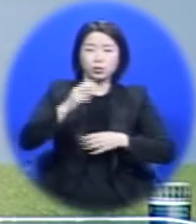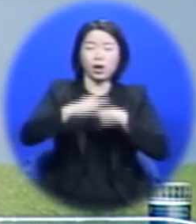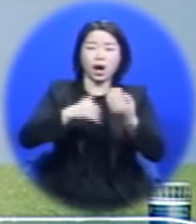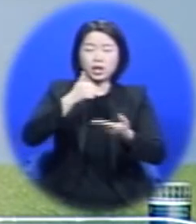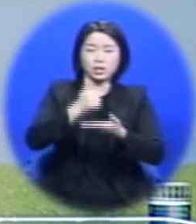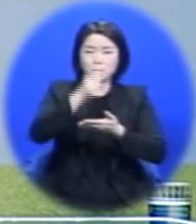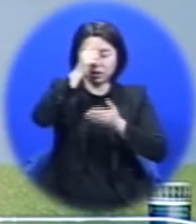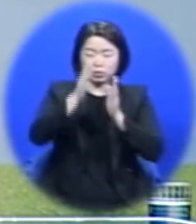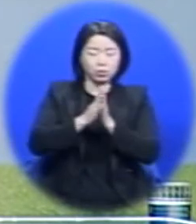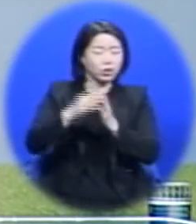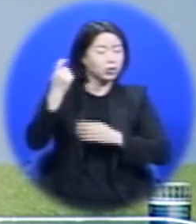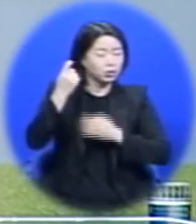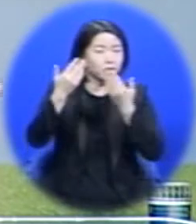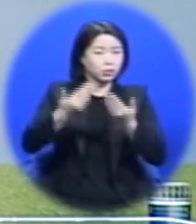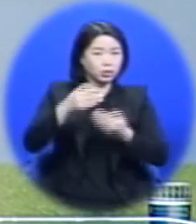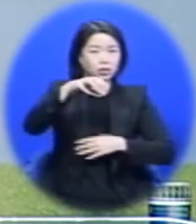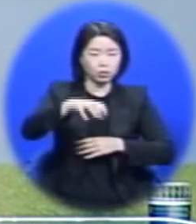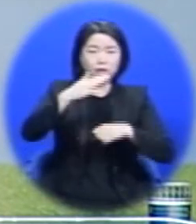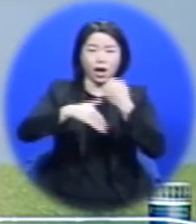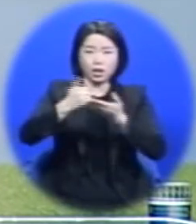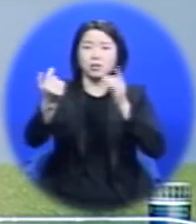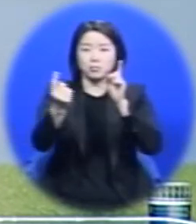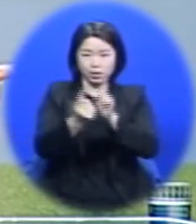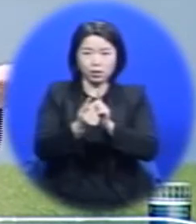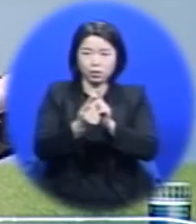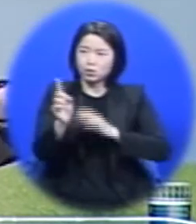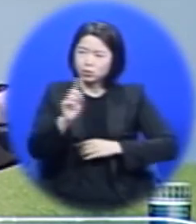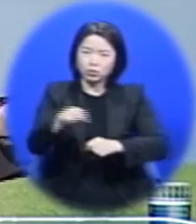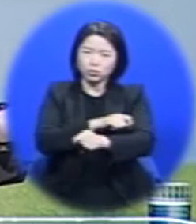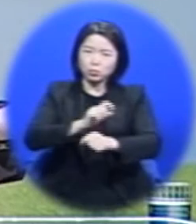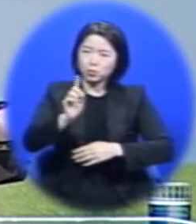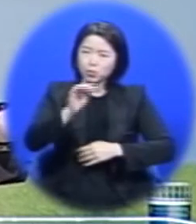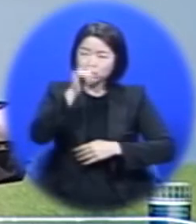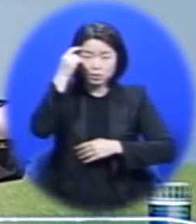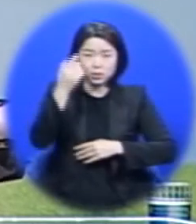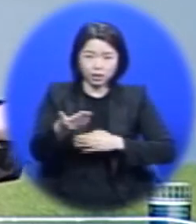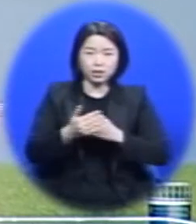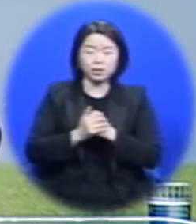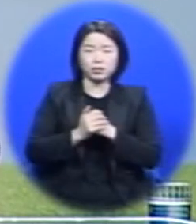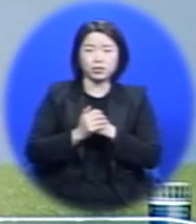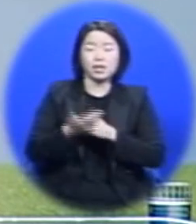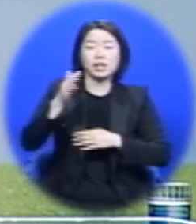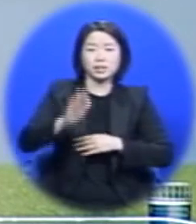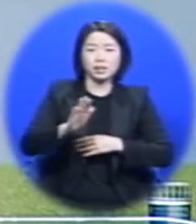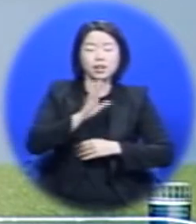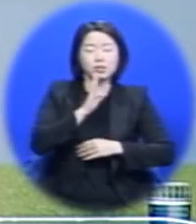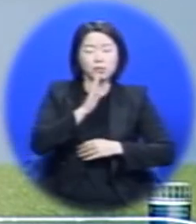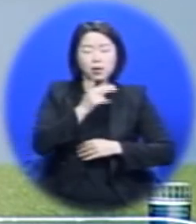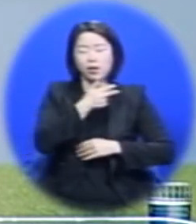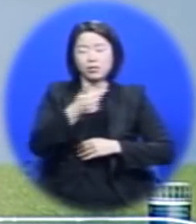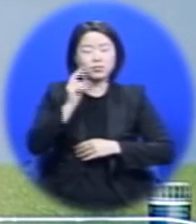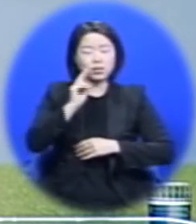하는 곳에서 하나님을 만났다는데 특별한 일이 있나요? 그런데 참 대단한